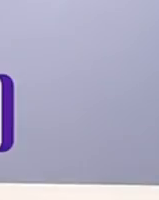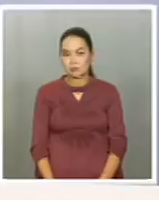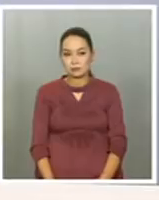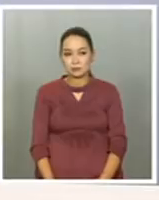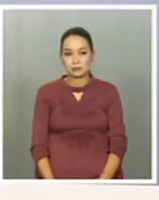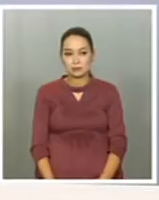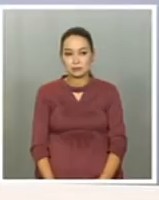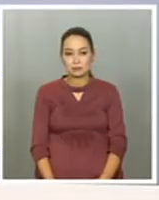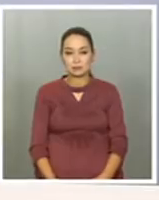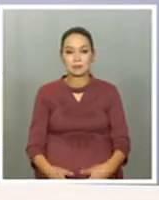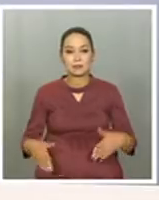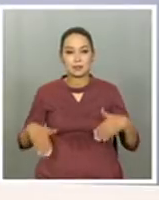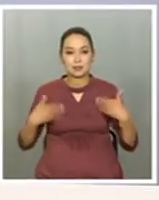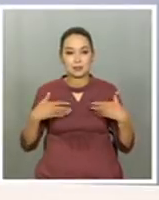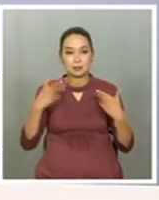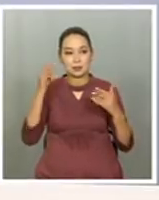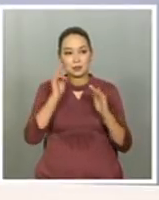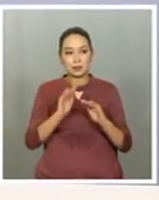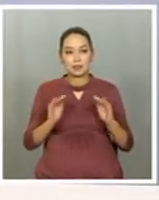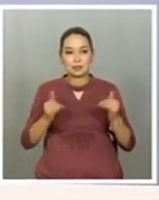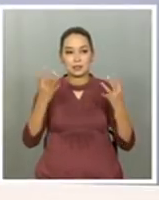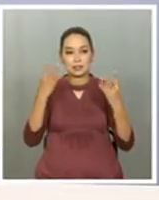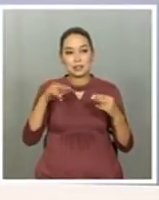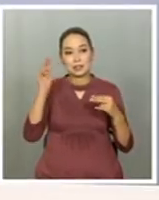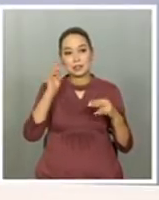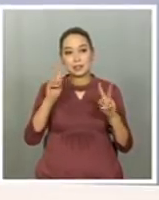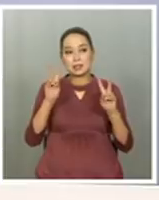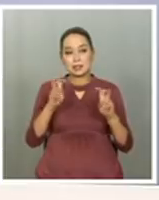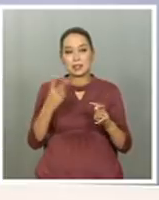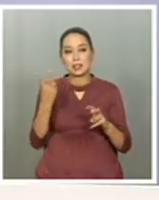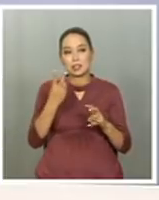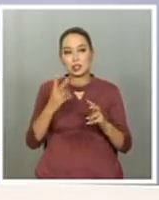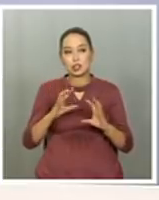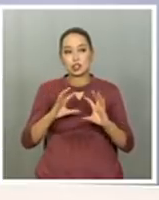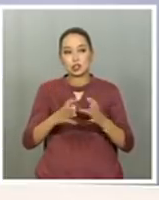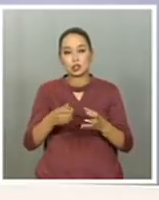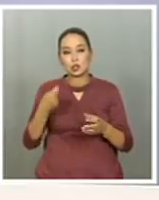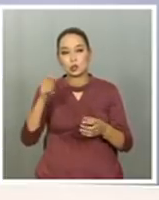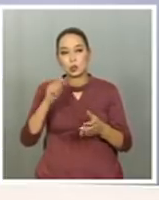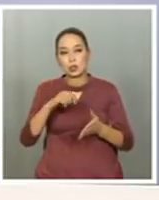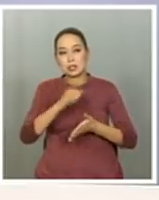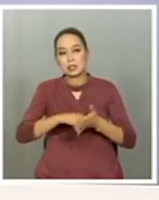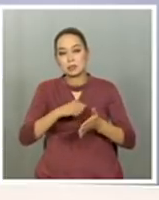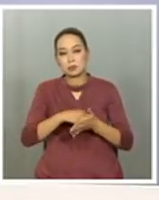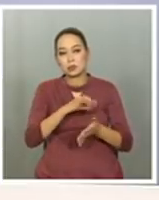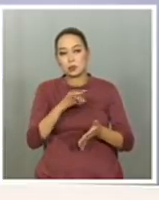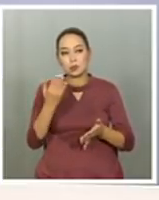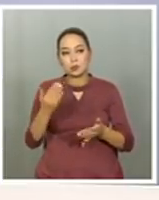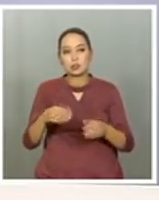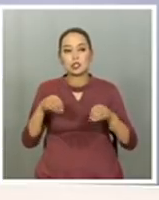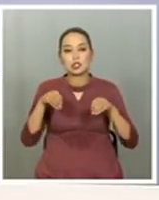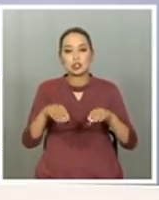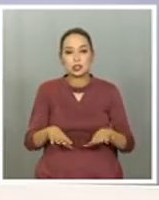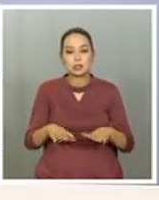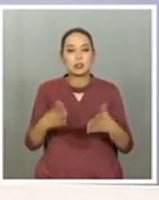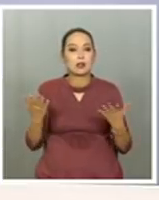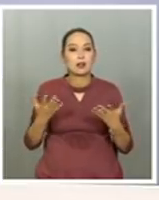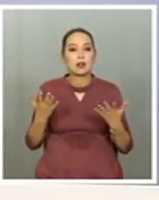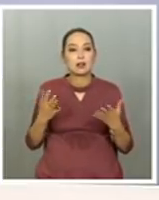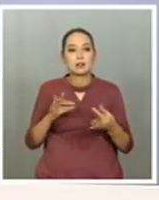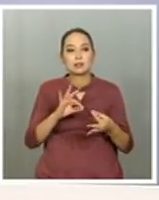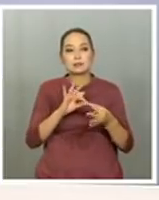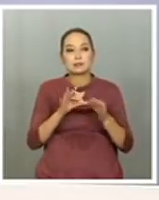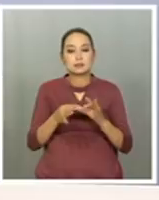Саламатсыздар ма оқушылар, бүгінгі сабағымыздың тақырыбы 2-ші дүниежүзілік соғыстың себептері және шешуші оқиғалары